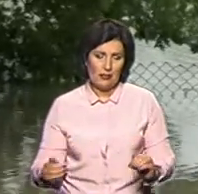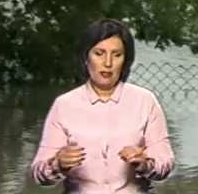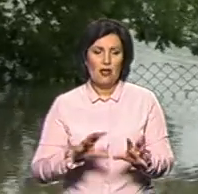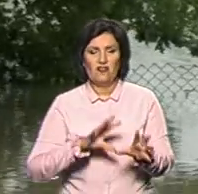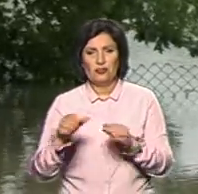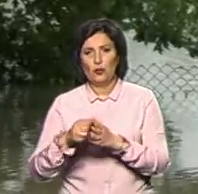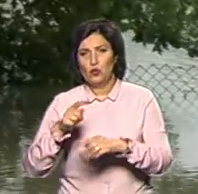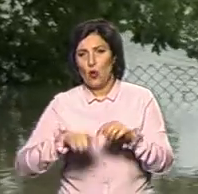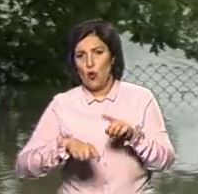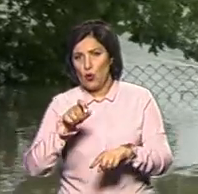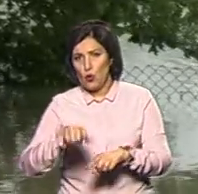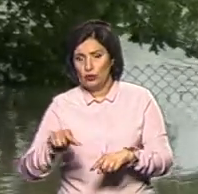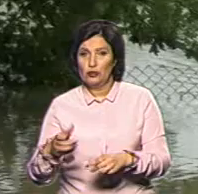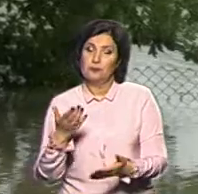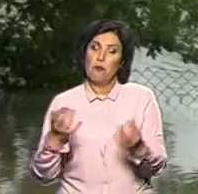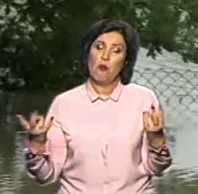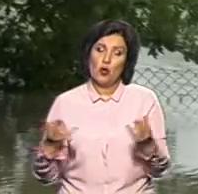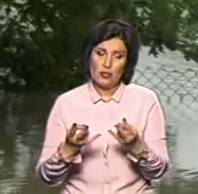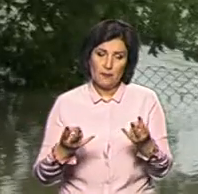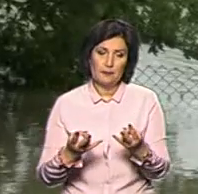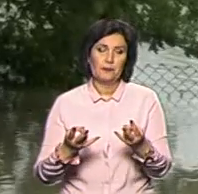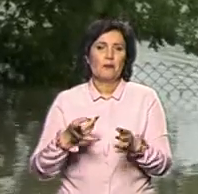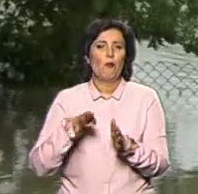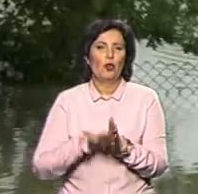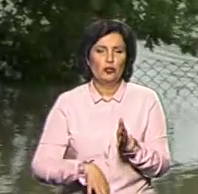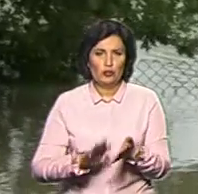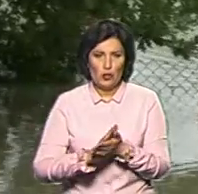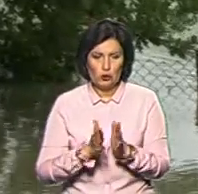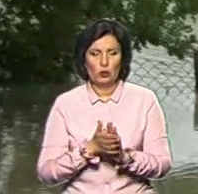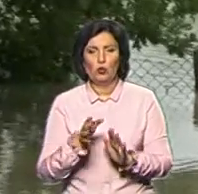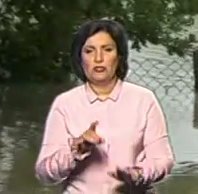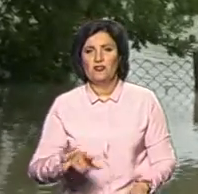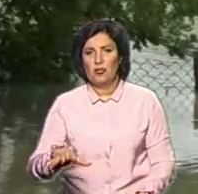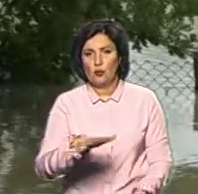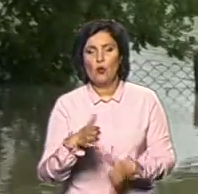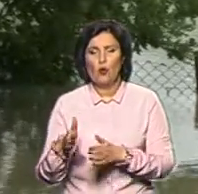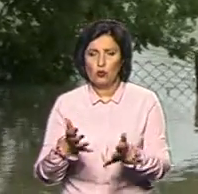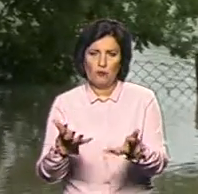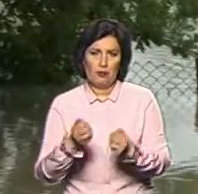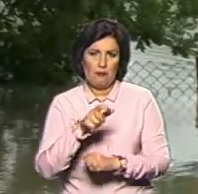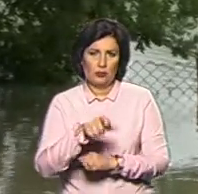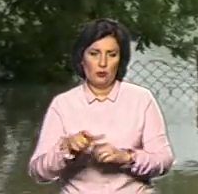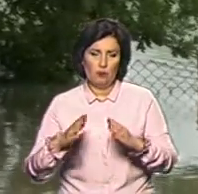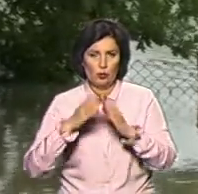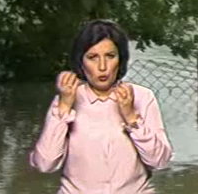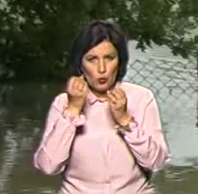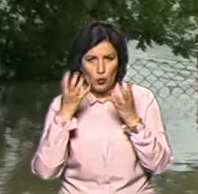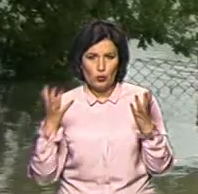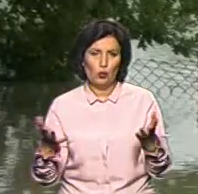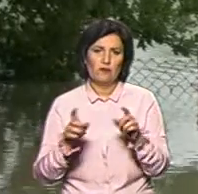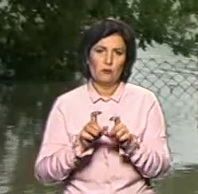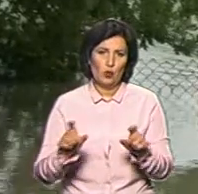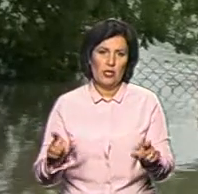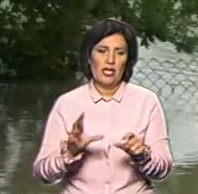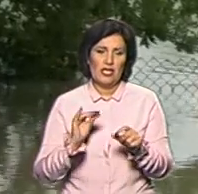їх до родичів, втім, за потреби, в разі погіршення ситуації в районі готові приймати людей у будинку культури, в школі